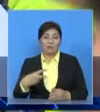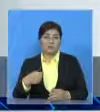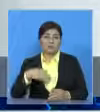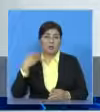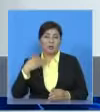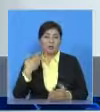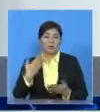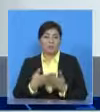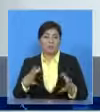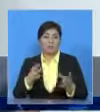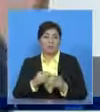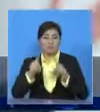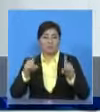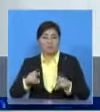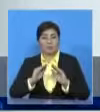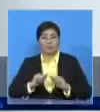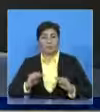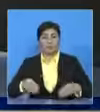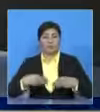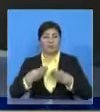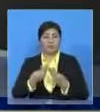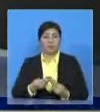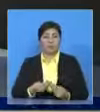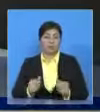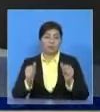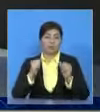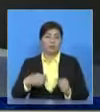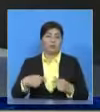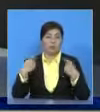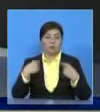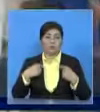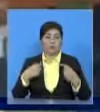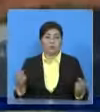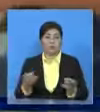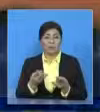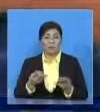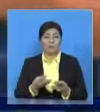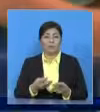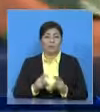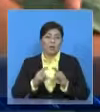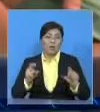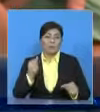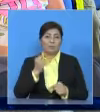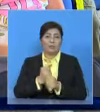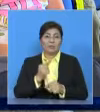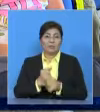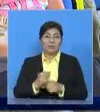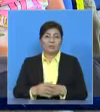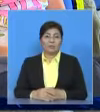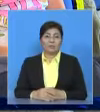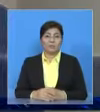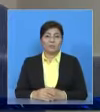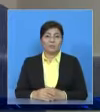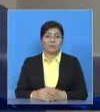Актобе». Вместе с сертификатами детям также были вручены школьные рюкзаки со всеми необходимыми школьными принадлежностями.